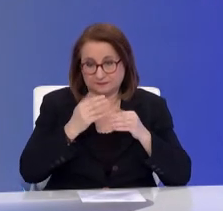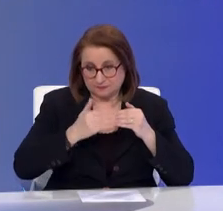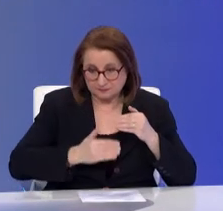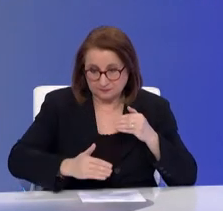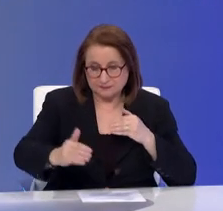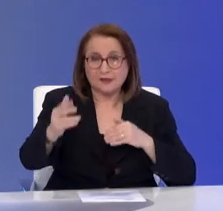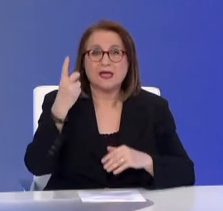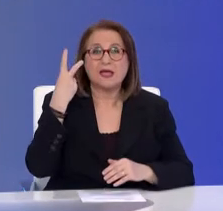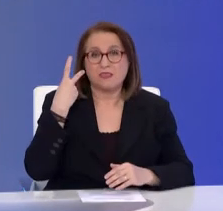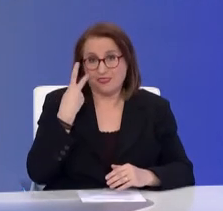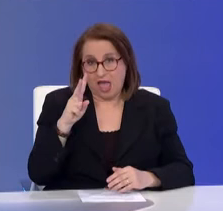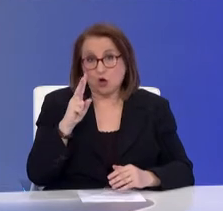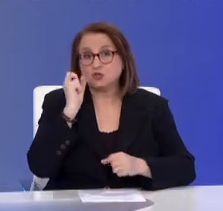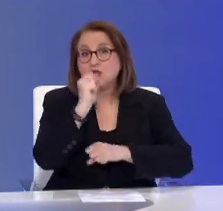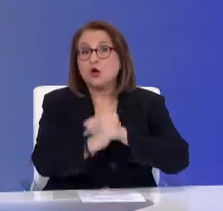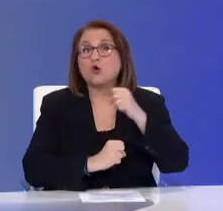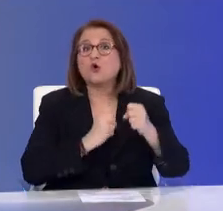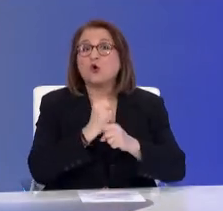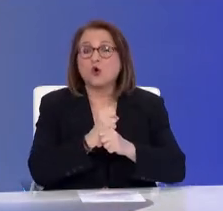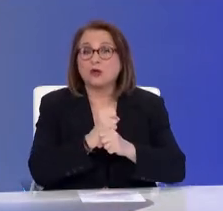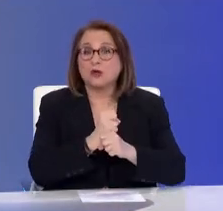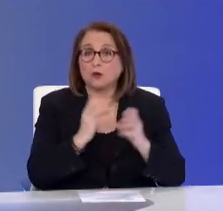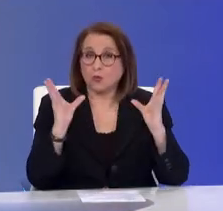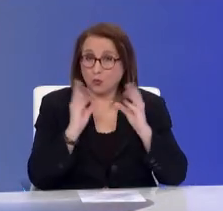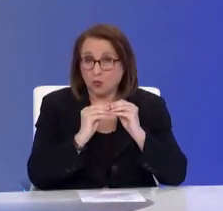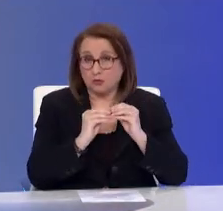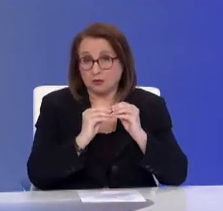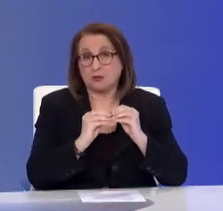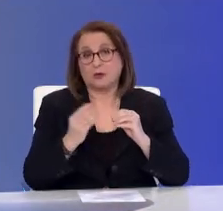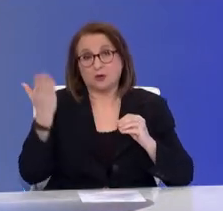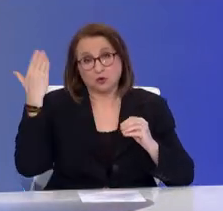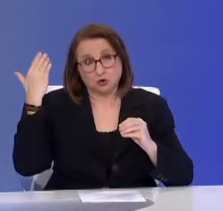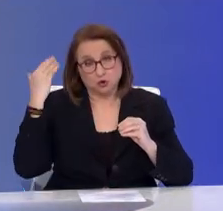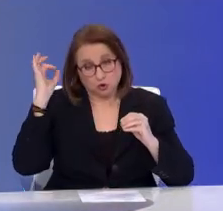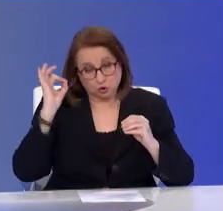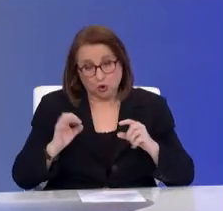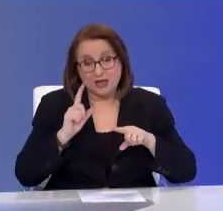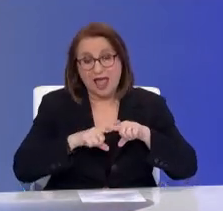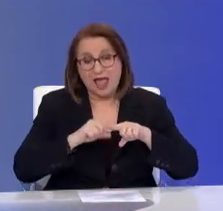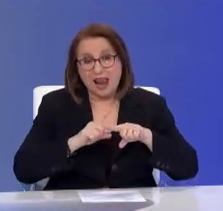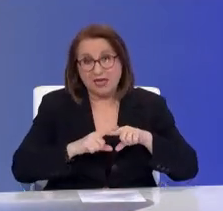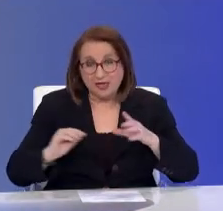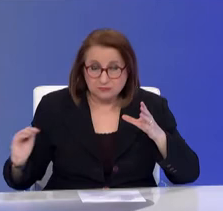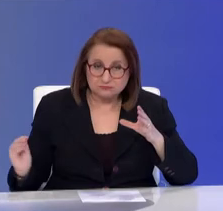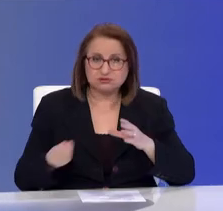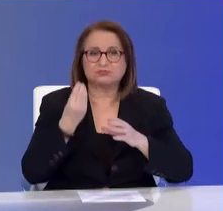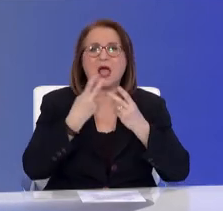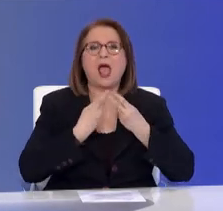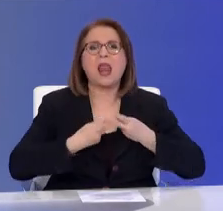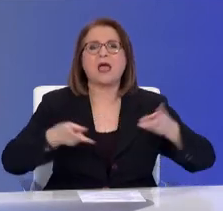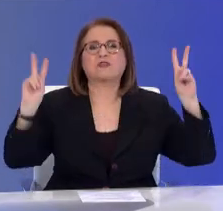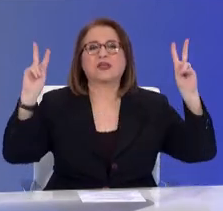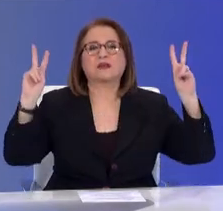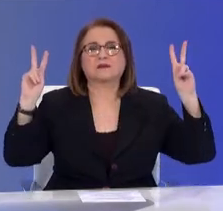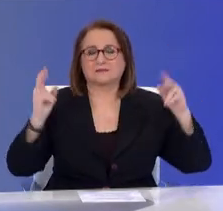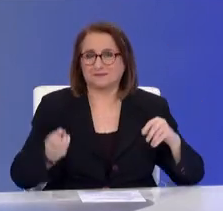τα 200 χρόνια από την δημιουργία του σύγχρονου ελληνικού κράτους. Η Ελληνική Επανάσταση